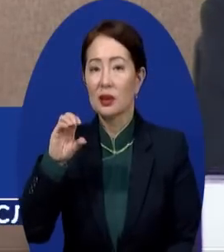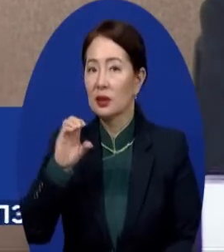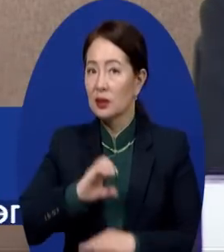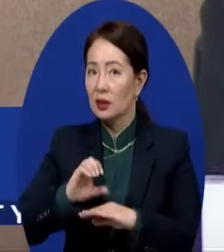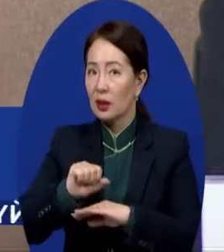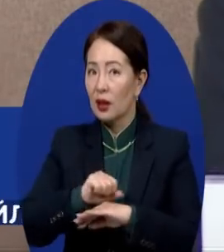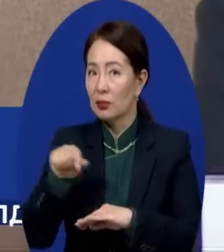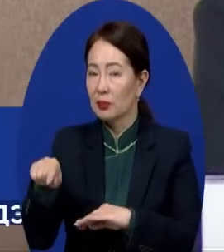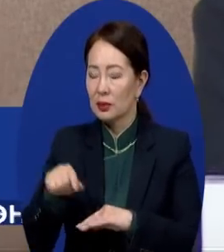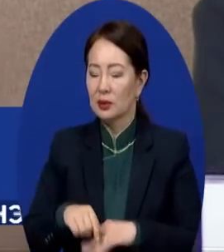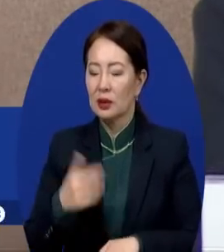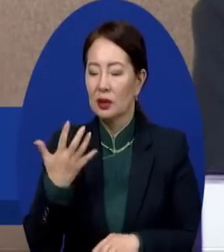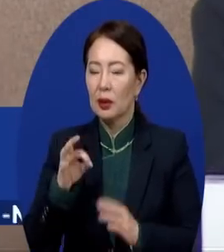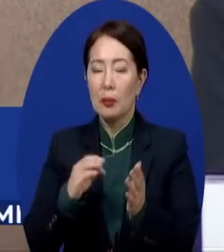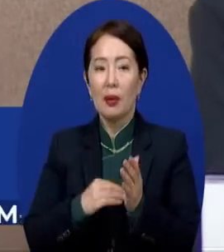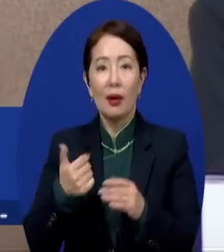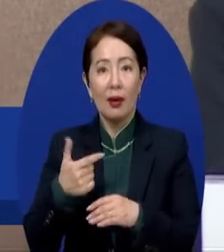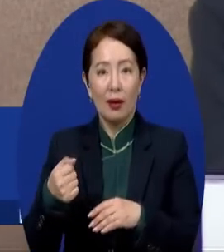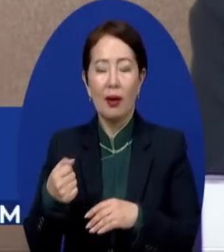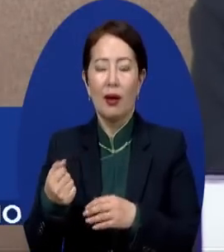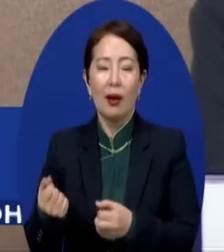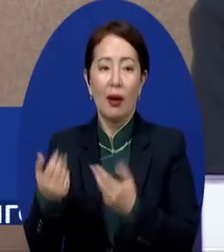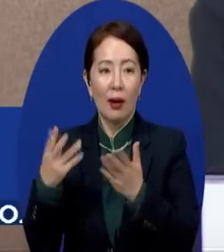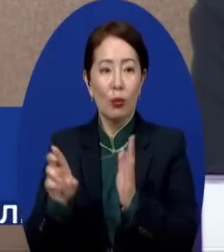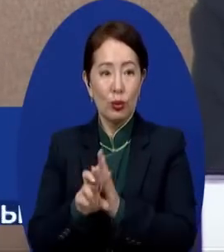дээр 50 мянган га гарах боломжтой